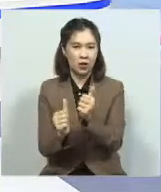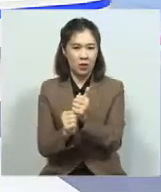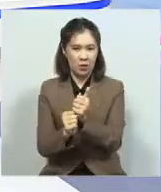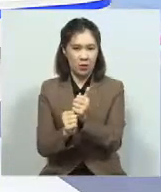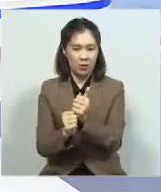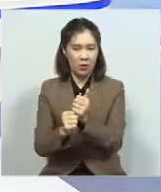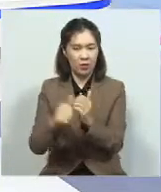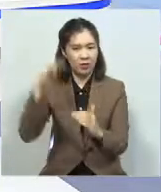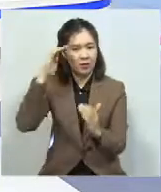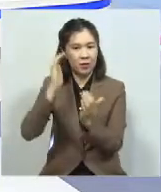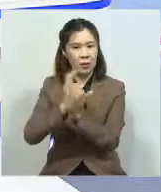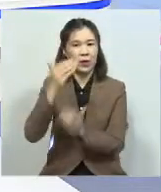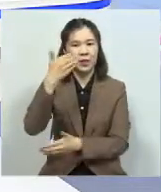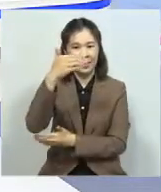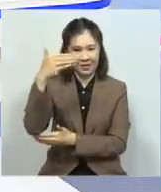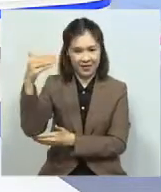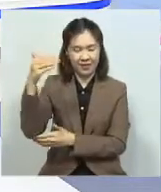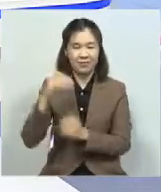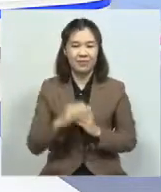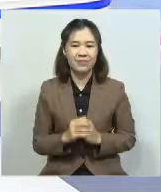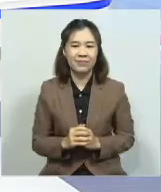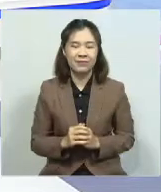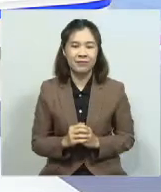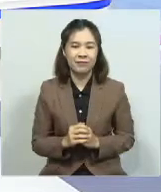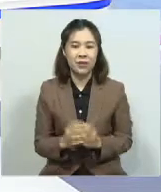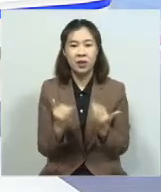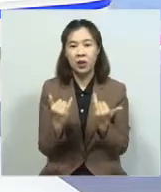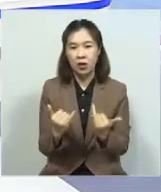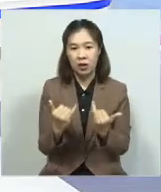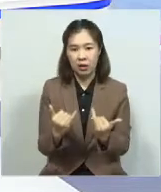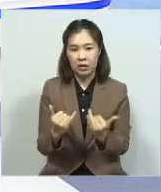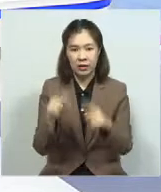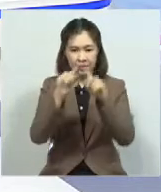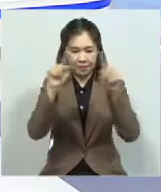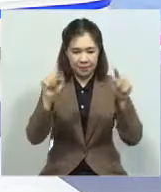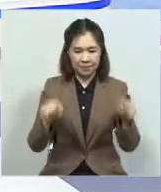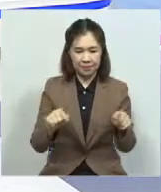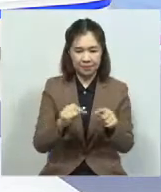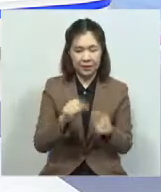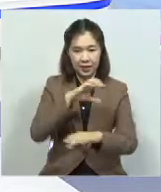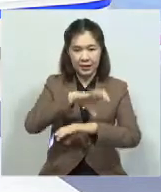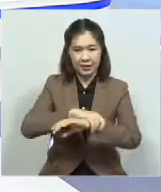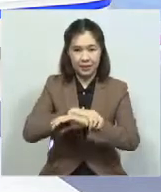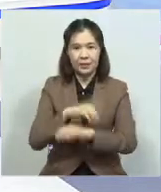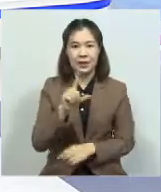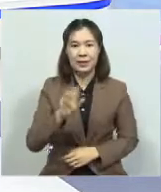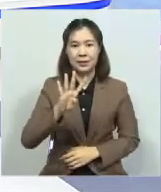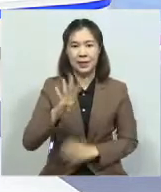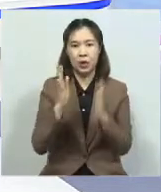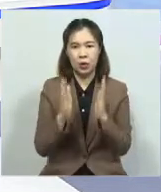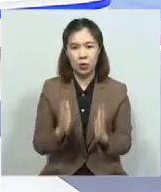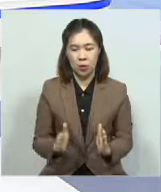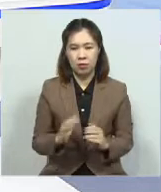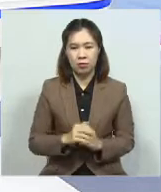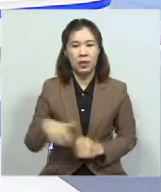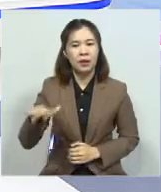การตำรวจแห่งชาติพลตำรวจเอกเฉลิมเกียรติศรีวรขานนะคะยืนยันตอนนี้ก็คือหมายจับ24 คนเป็น